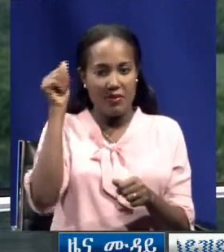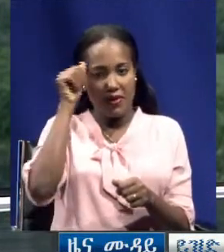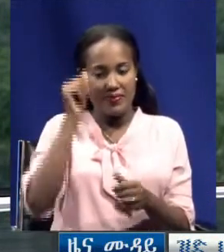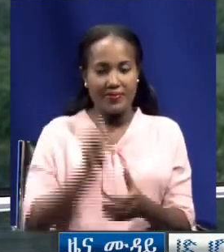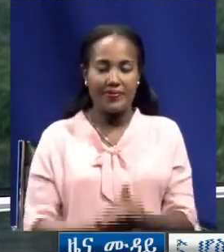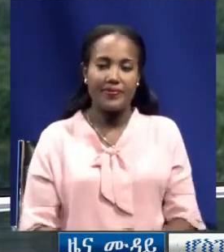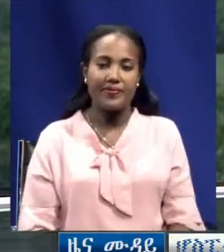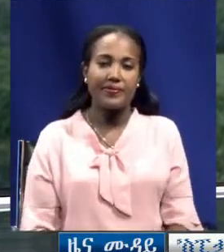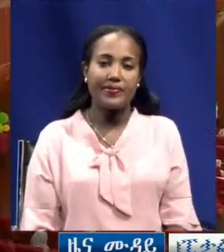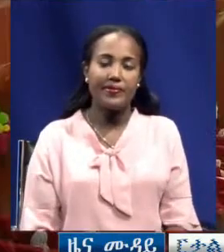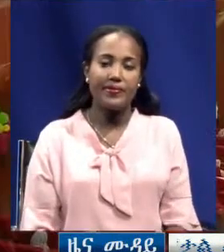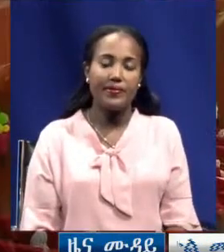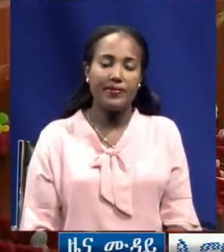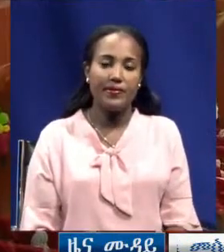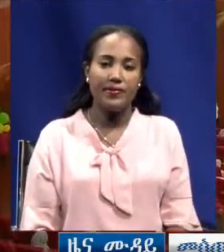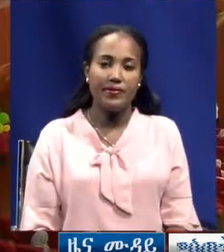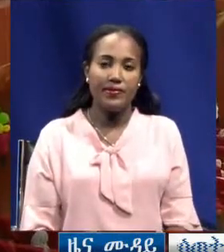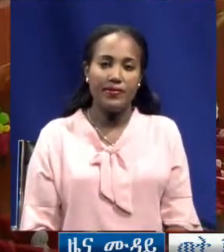አለው።